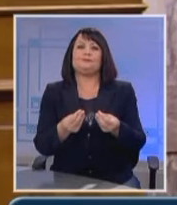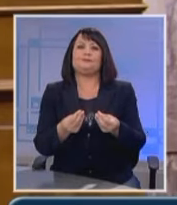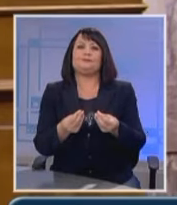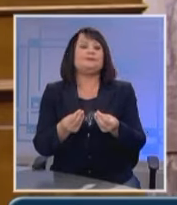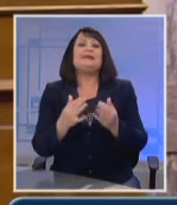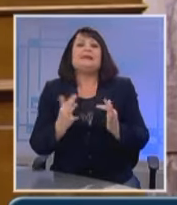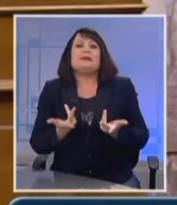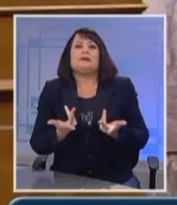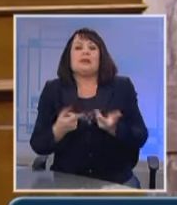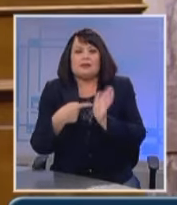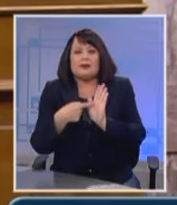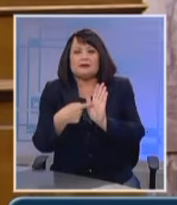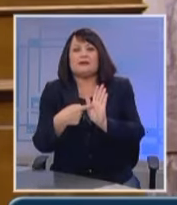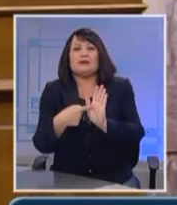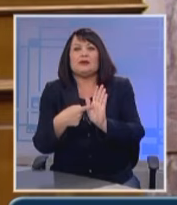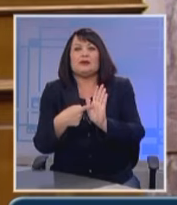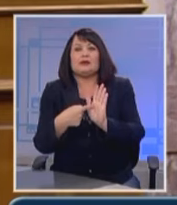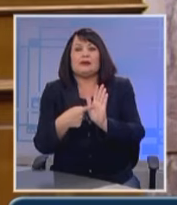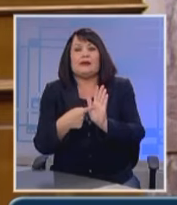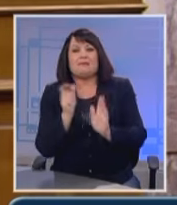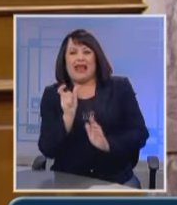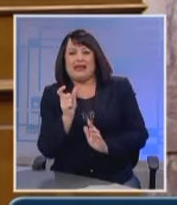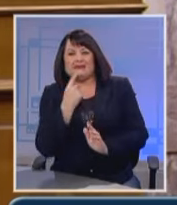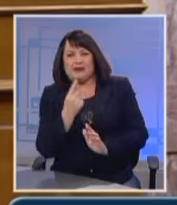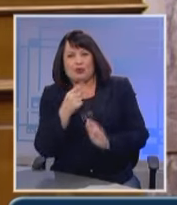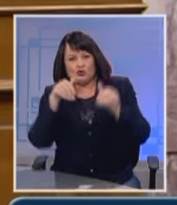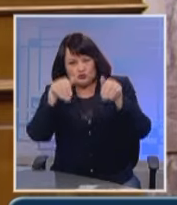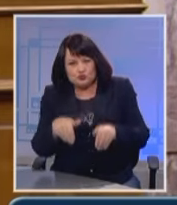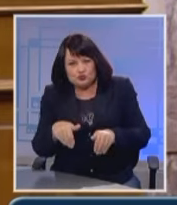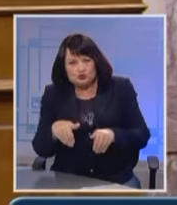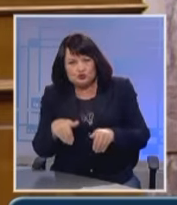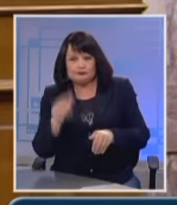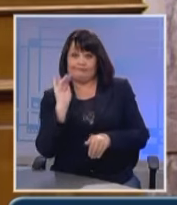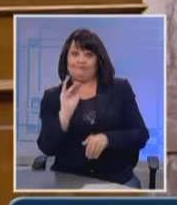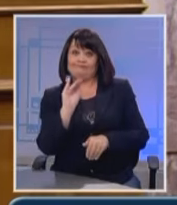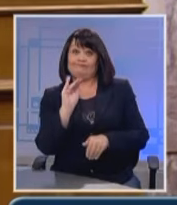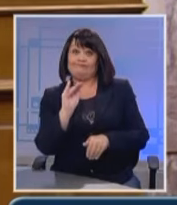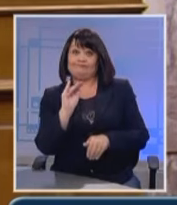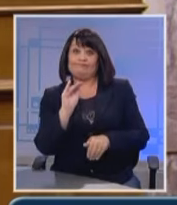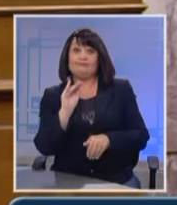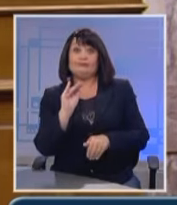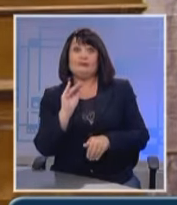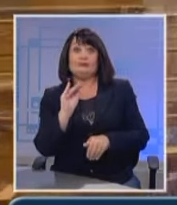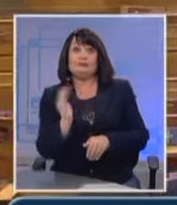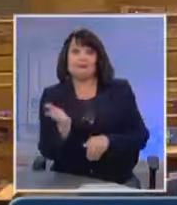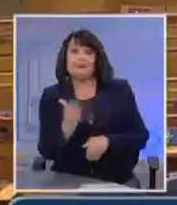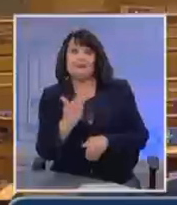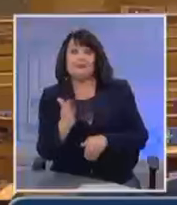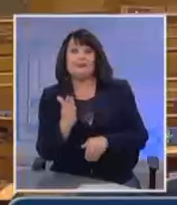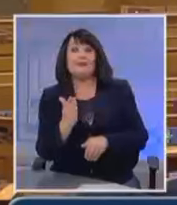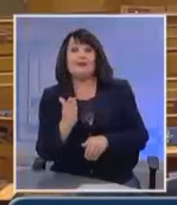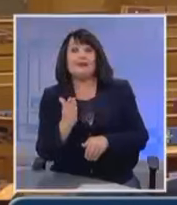το ότι υπακούσατε, ας με επιτραπεί η έκφραση, στο κέλευσμα που ο αντιφωνητής δίνει στη Μαρία